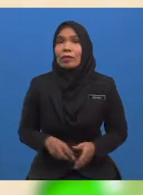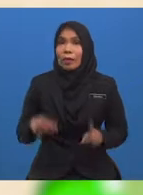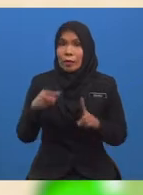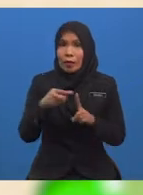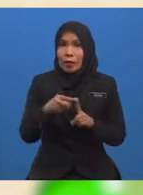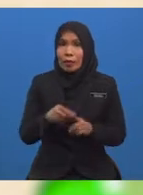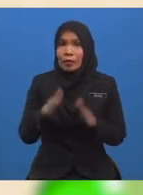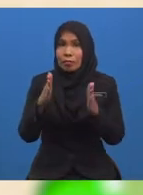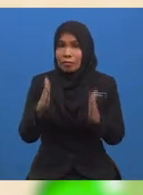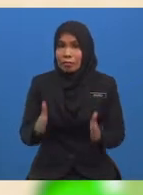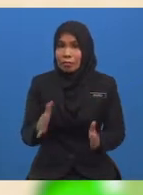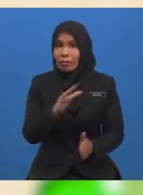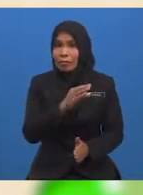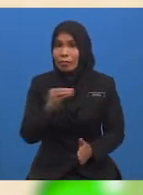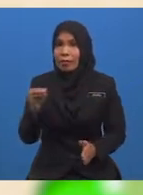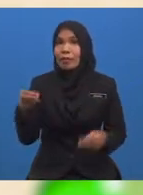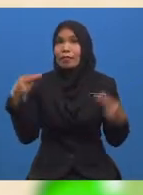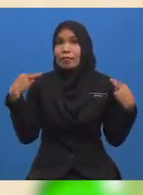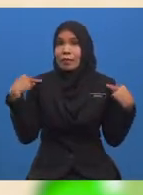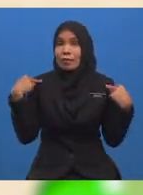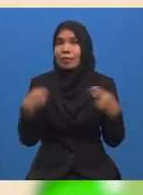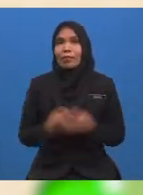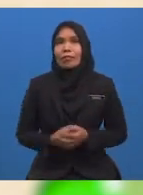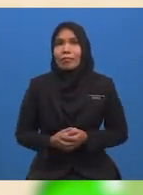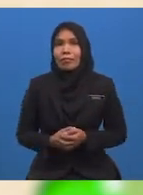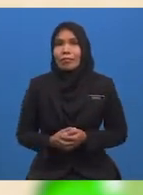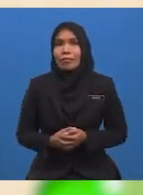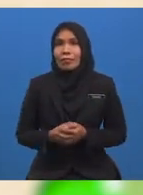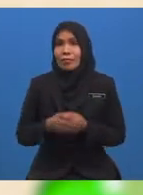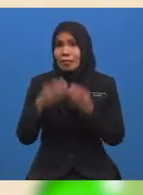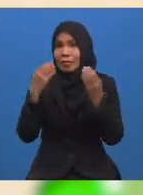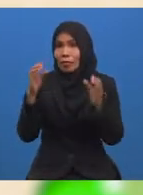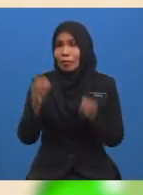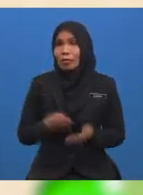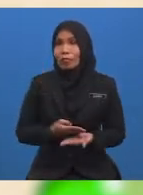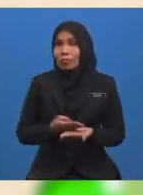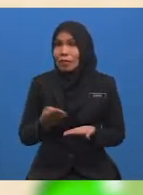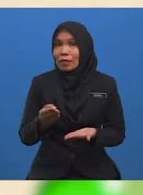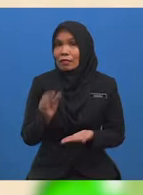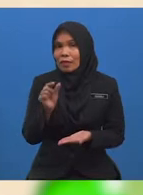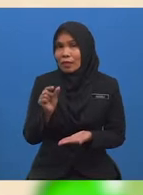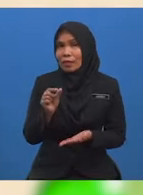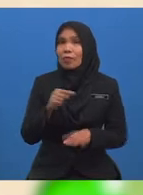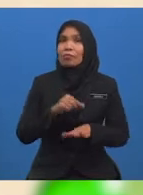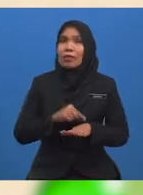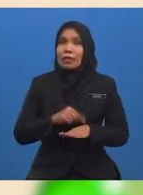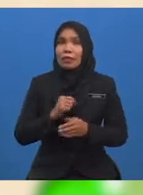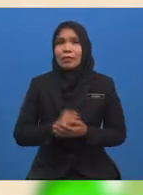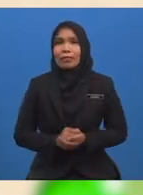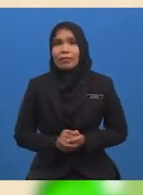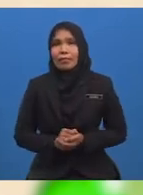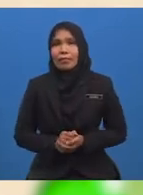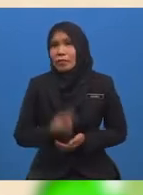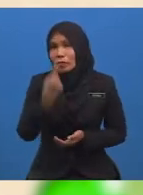haiwan. Cikgu berikan masa selama 30 saat untuk murid-murid fikir dan